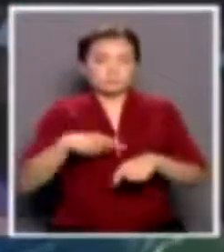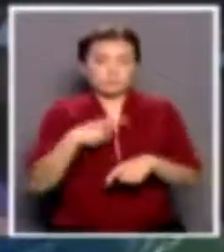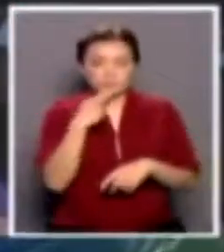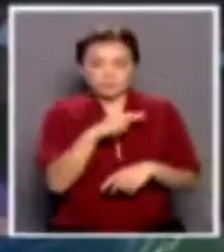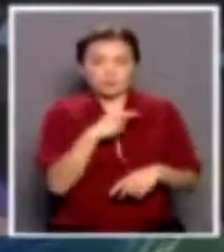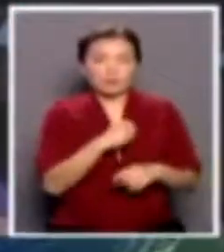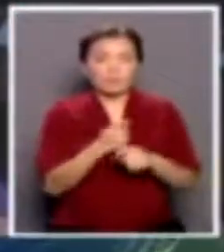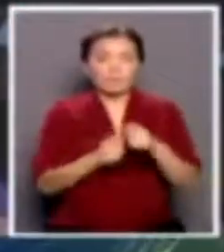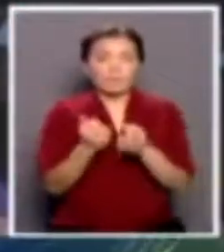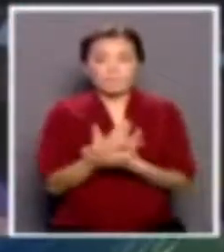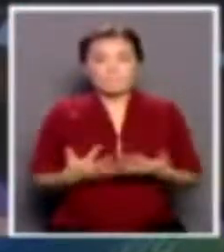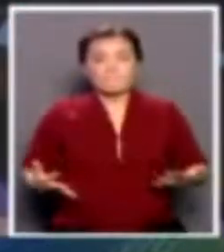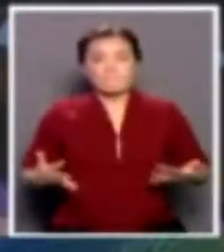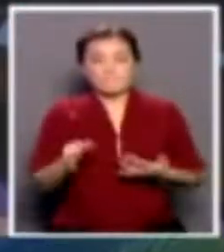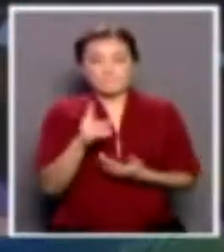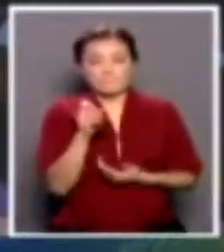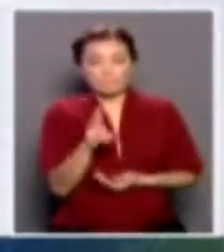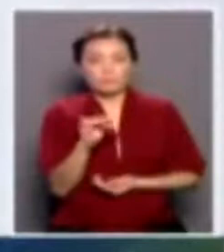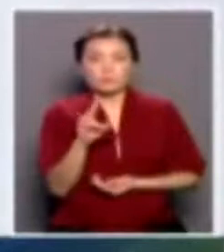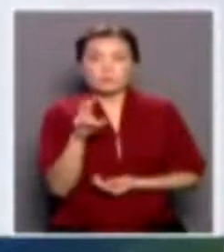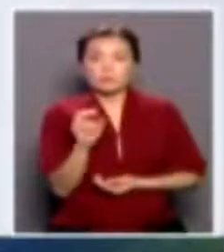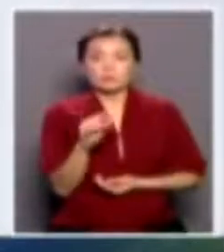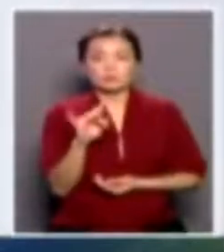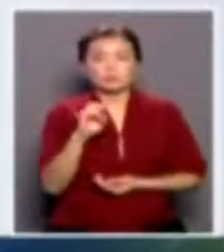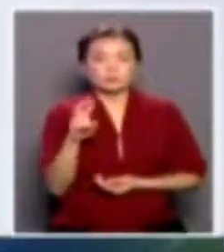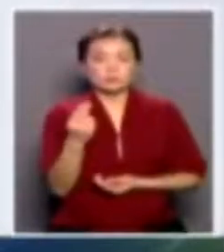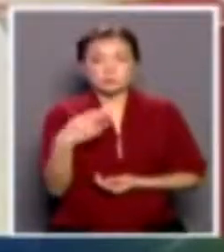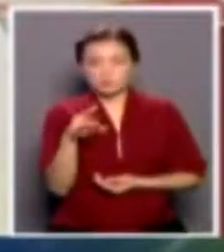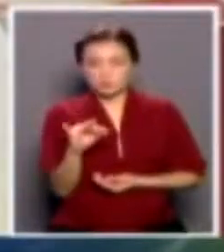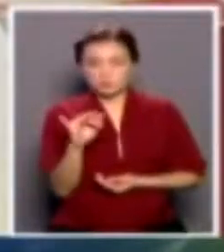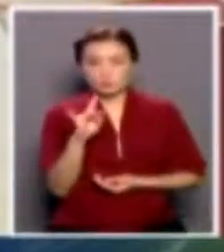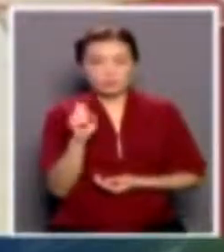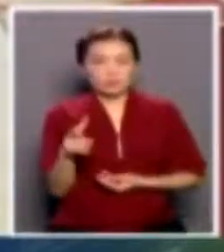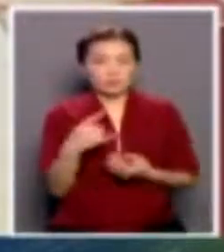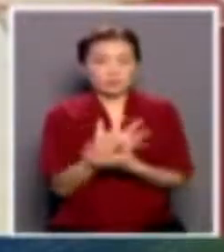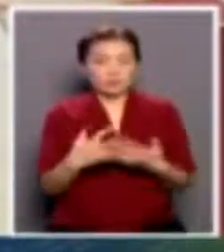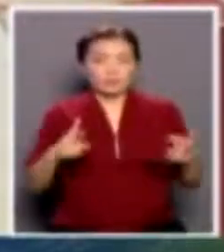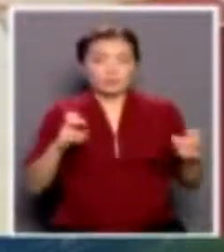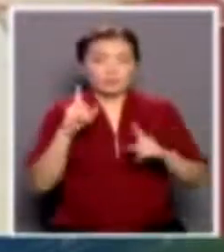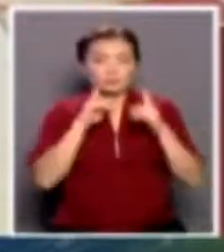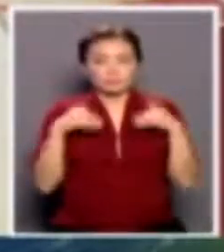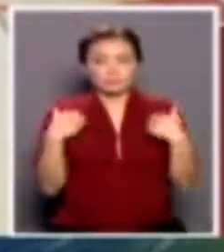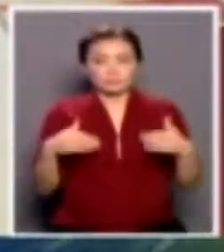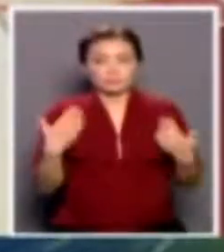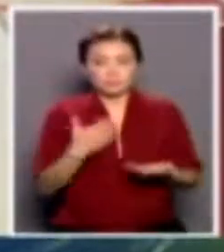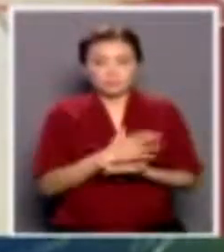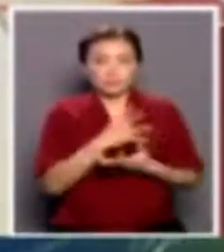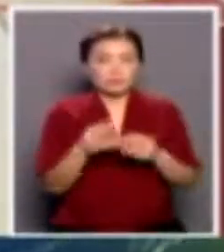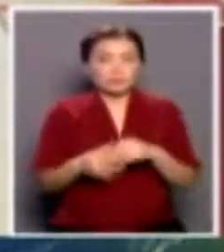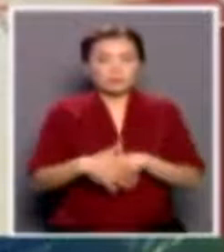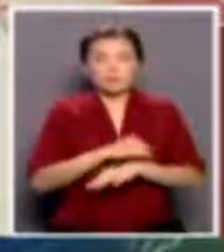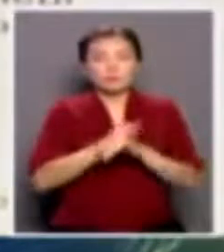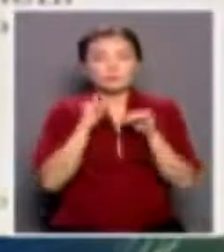қасиеті, өрім түрлері, өзек, бунақ, түйін, бүлдіргі, орам сынды бөліктер туралы келелі кеңес айтты. Ел